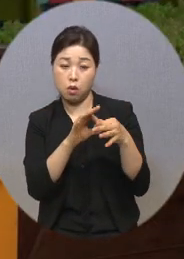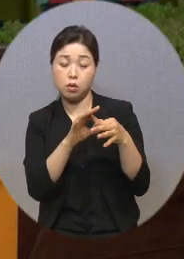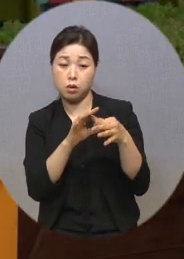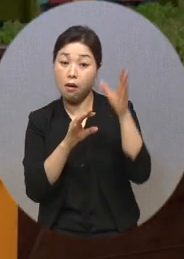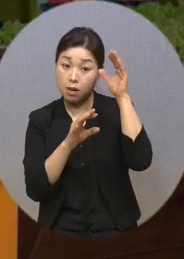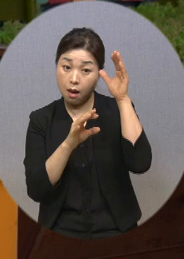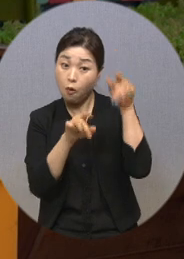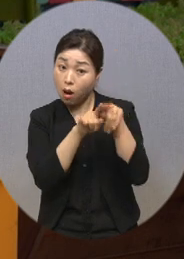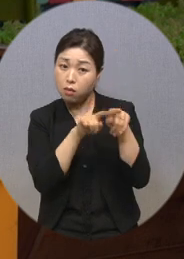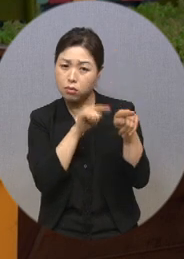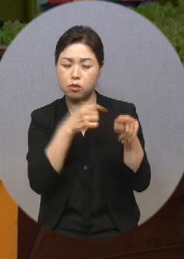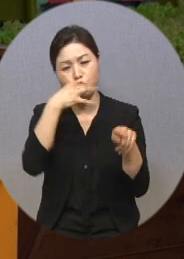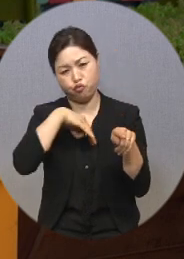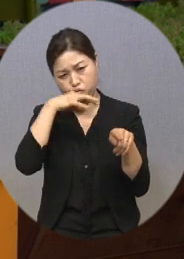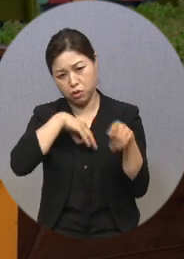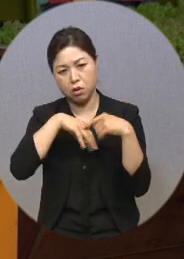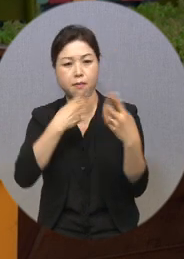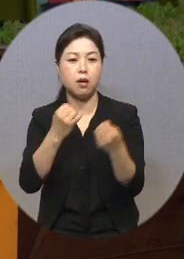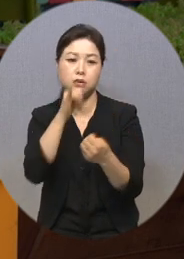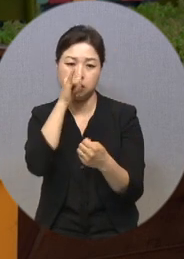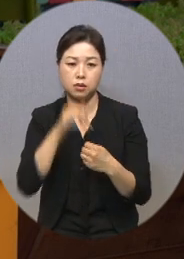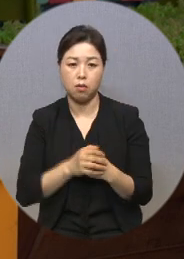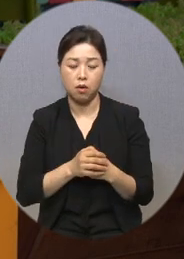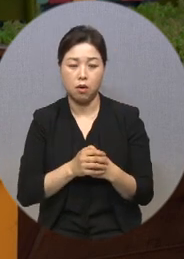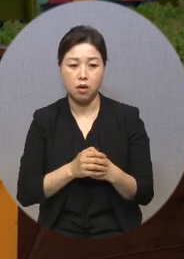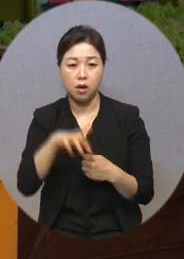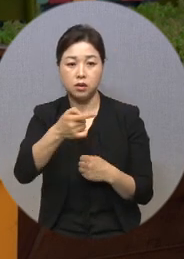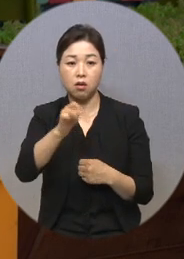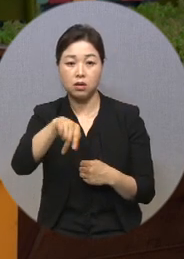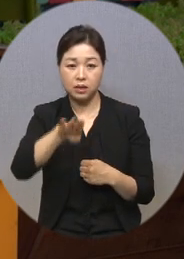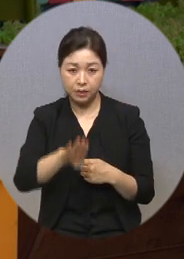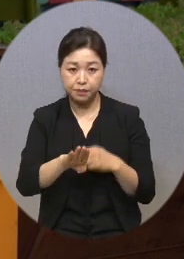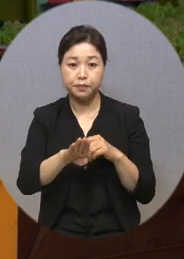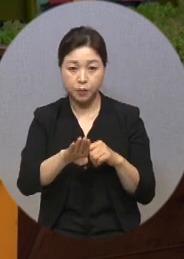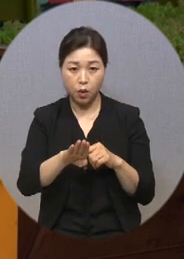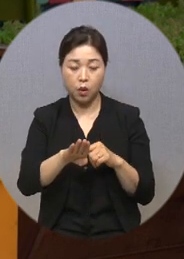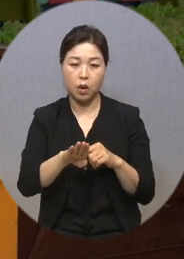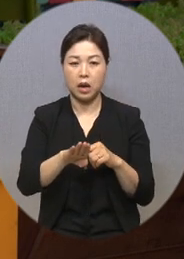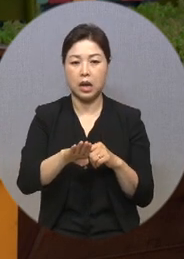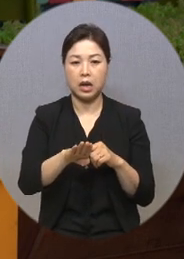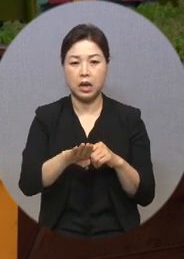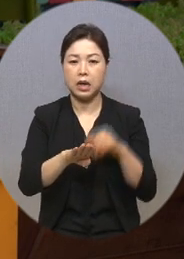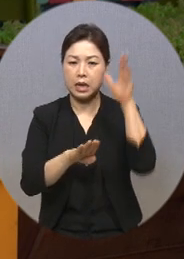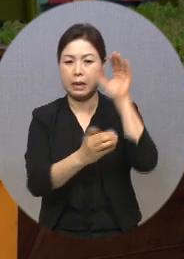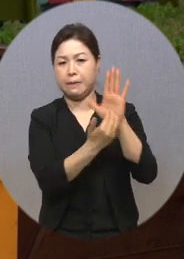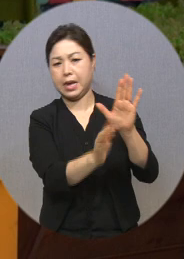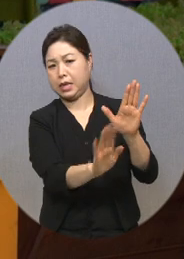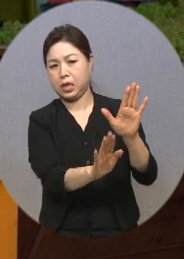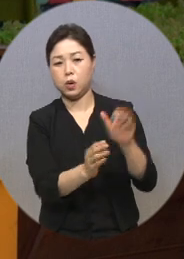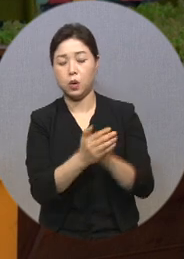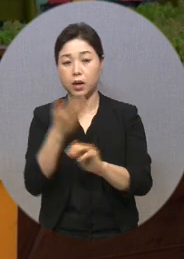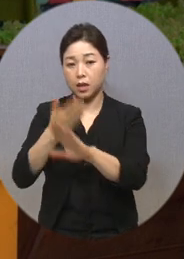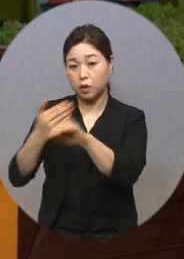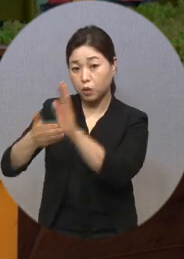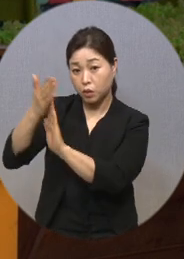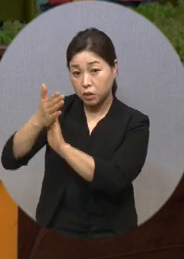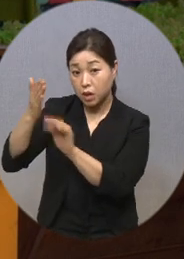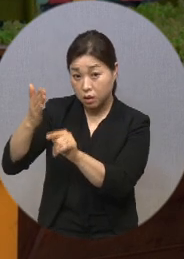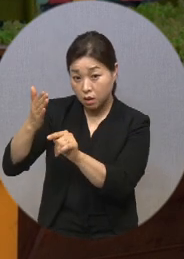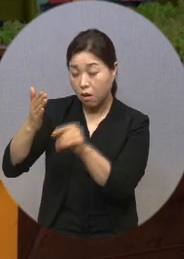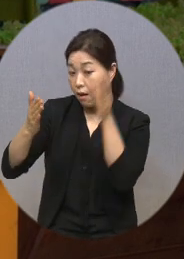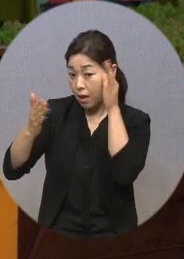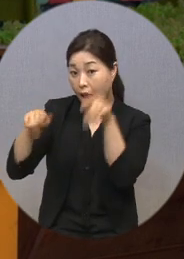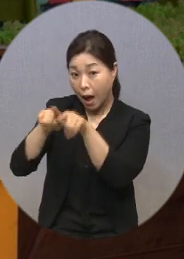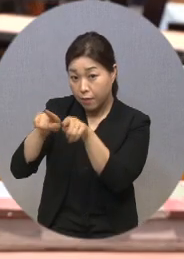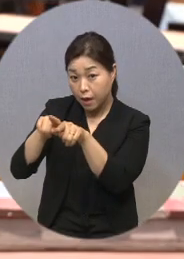많이 창출하고 있습니다 우리 정읍 또 무조건 적으로 지양하는 게 아니라 타 도시에서 어떤 식으로 반려견과